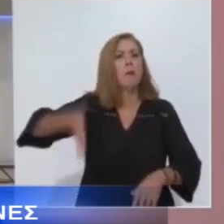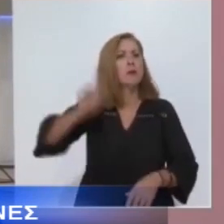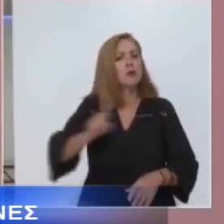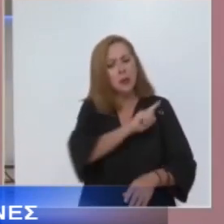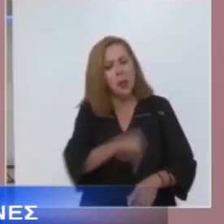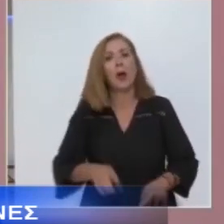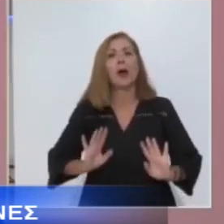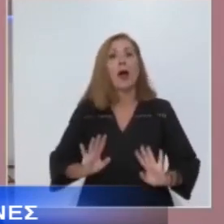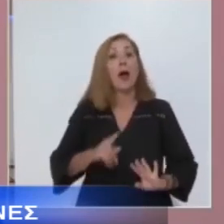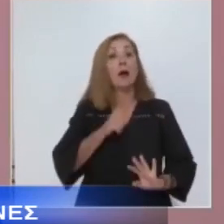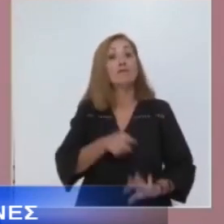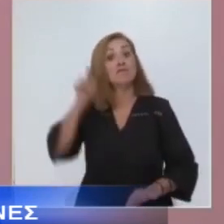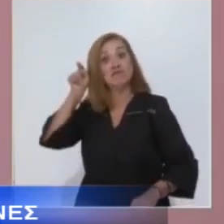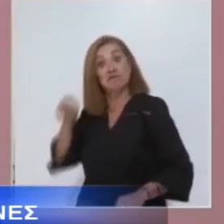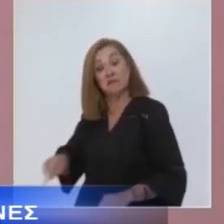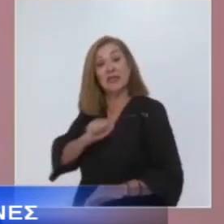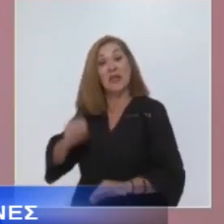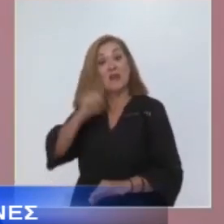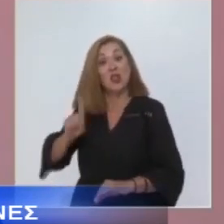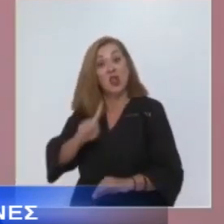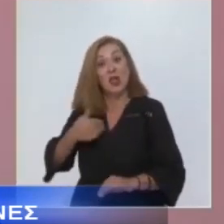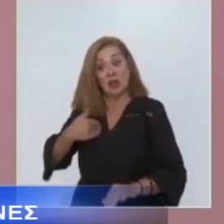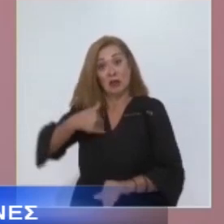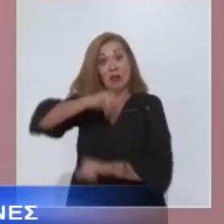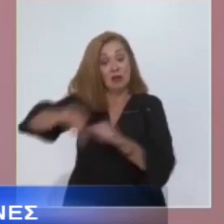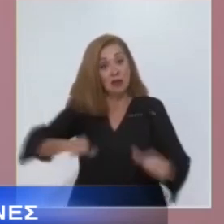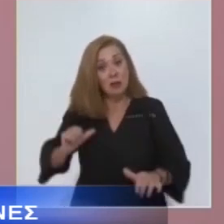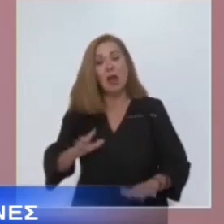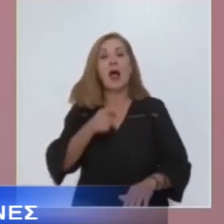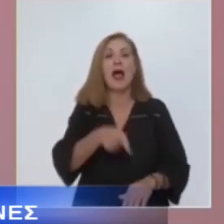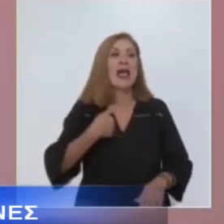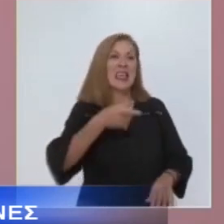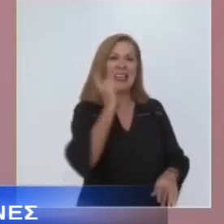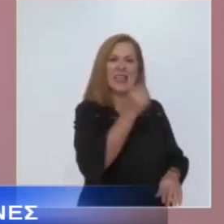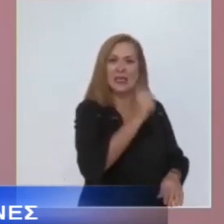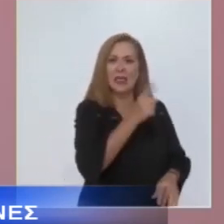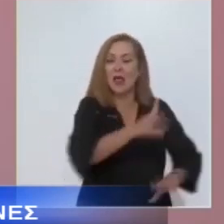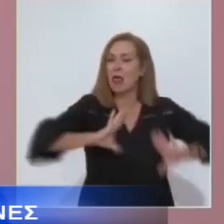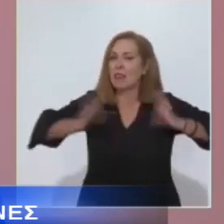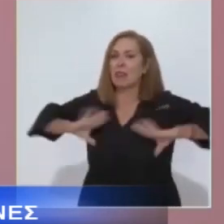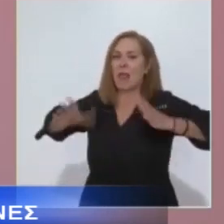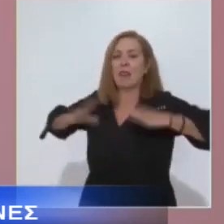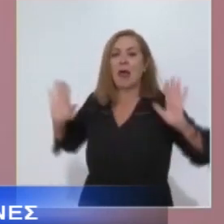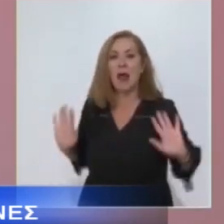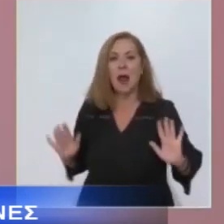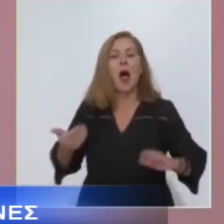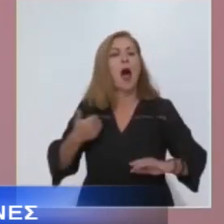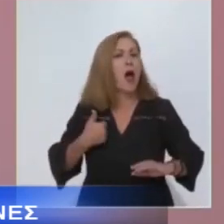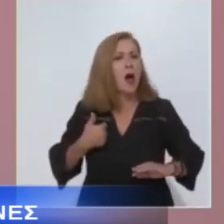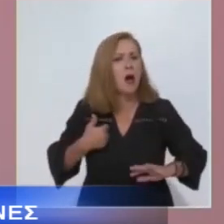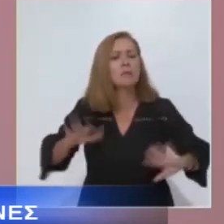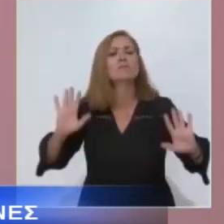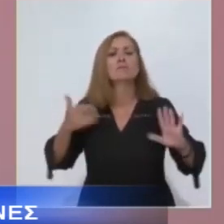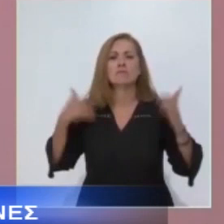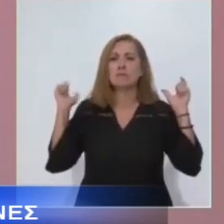αποδεικνύει η κυβερνητική επιλογή είναι ότι ο κ. Μητσοτάκης είναι αλλεργικός στην κριτική. Την αποφεύγει και τη φοβάται. Όμως εμείς δεν θα επιτρέψουμε σε κανέναν